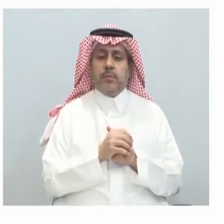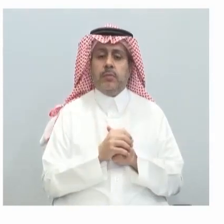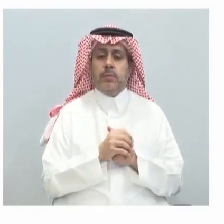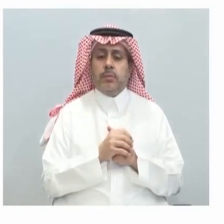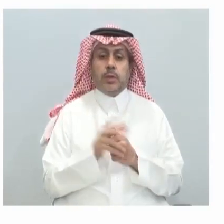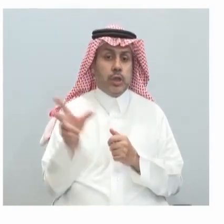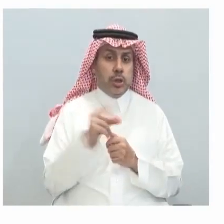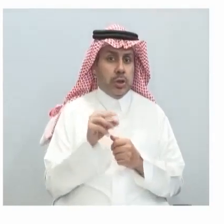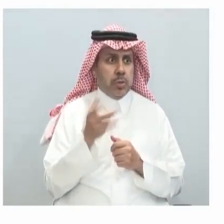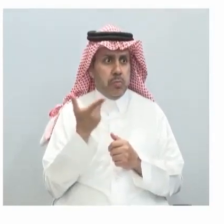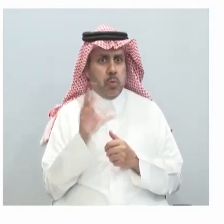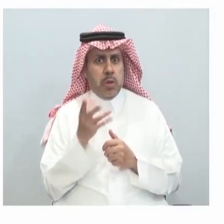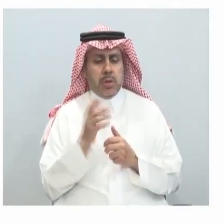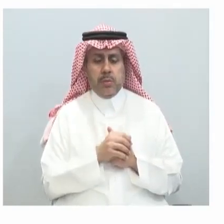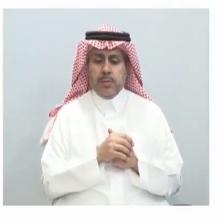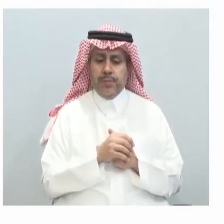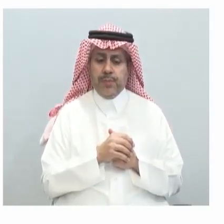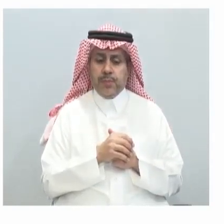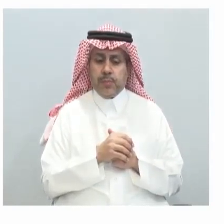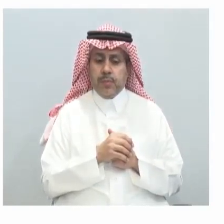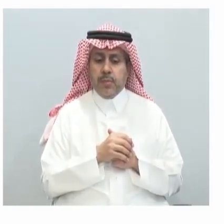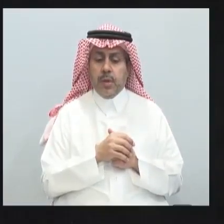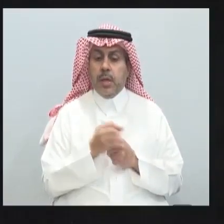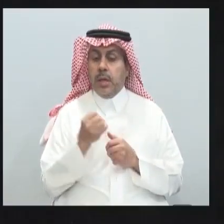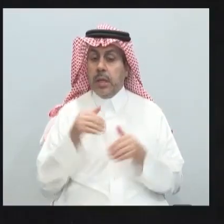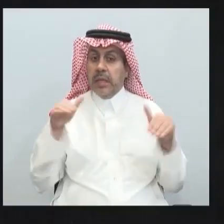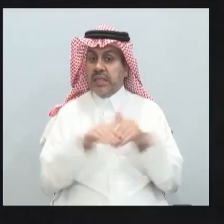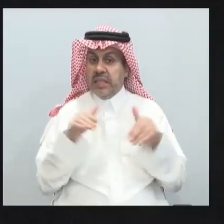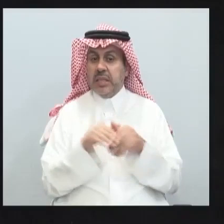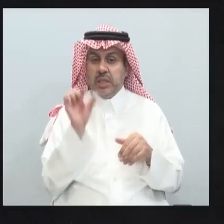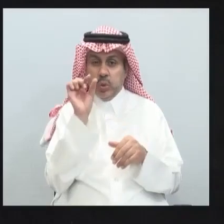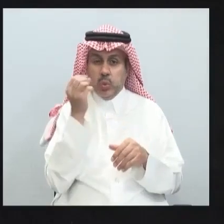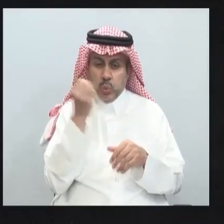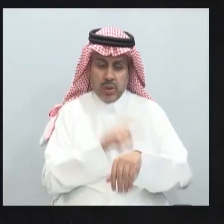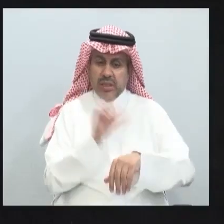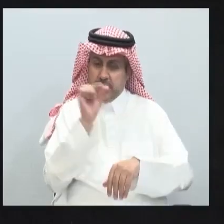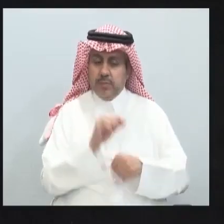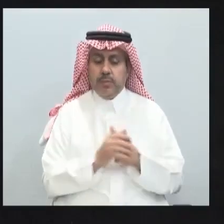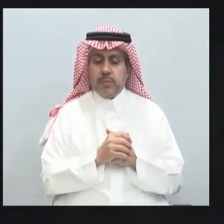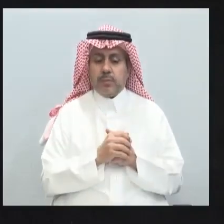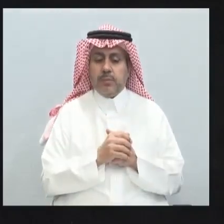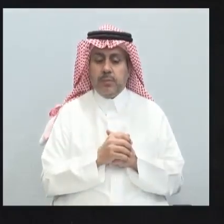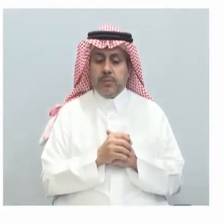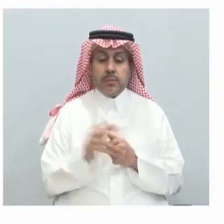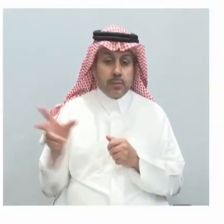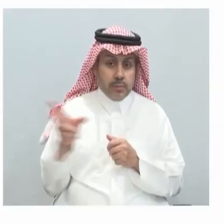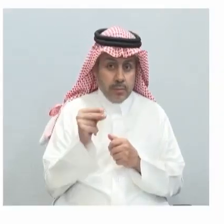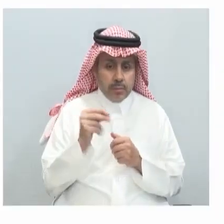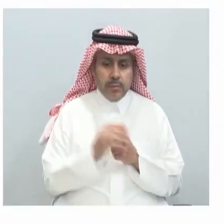محيره اساسا اذ يكون مع ذلك تكون عدد الاصطدامات قليل جدا من هذه